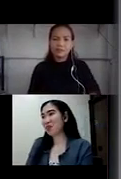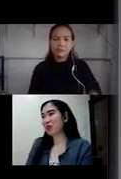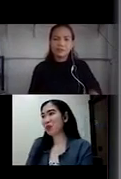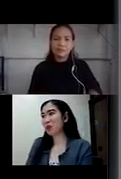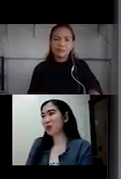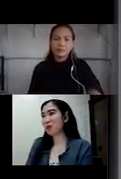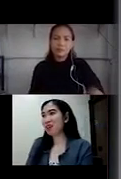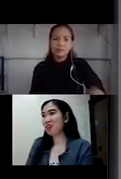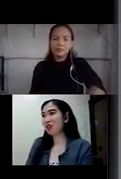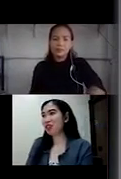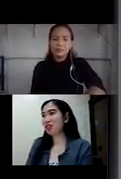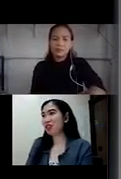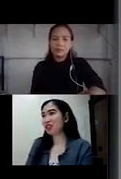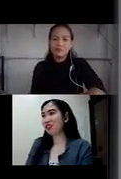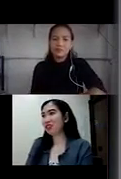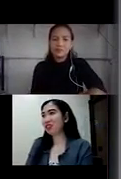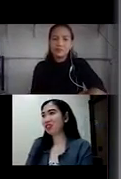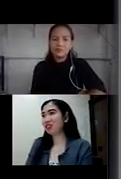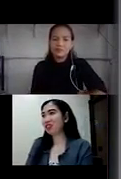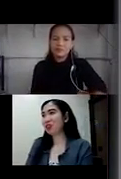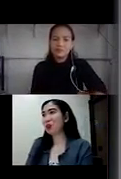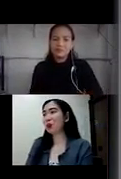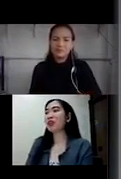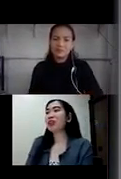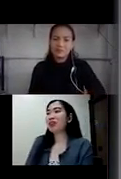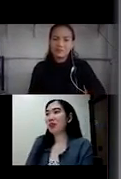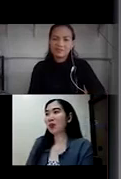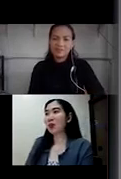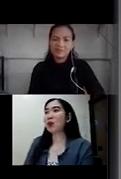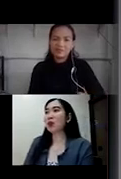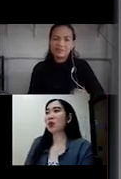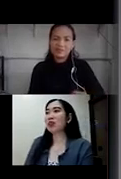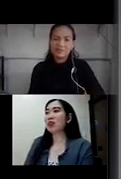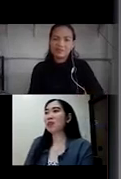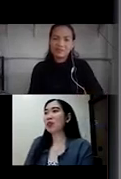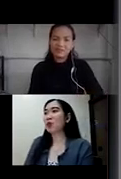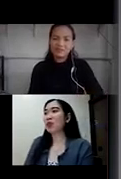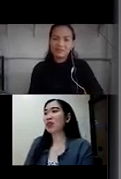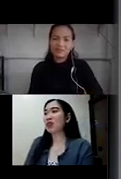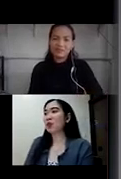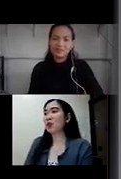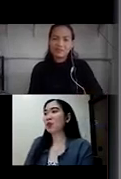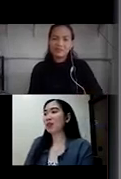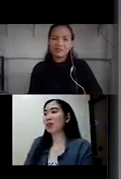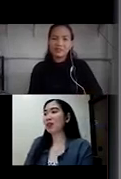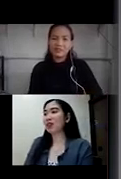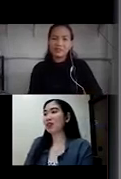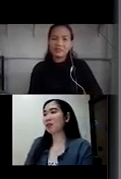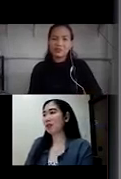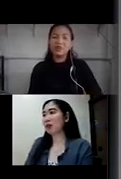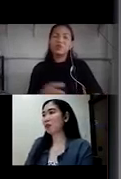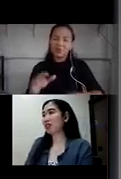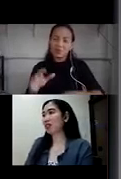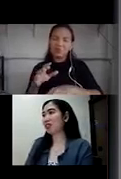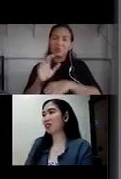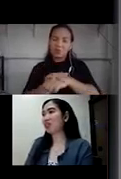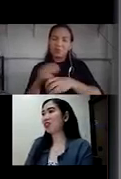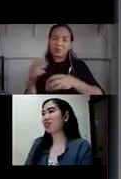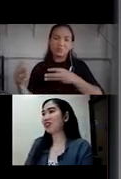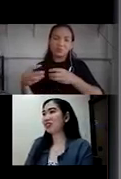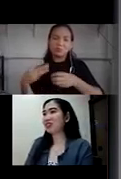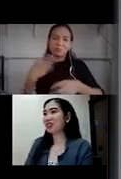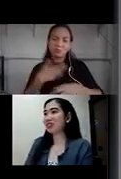Ayan, may gutom pa. Office, hungry daw siya. Oh, on my way to work pa lang si ma'am or si